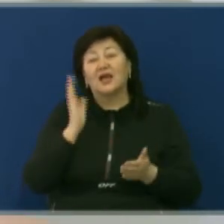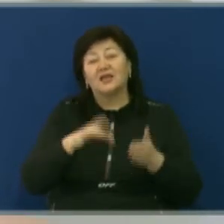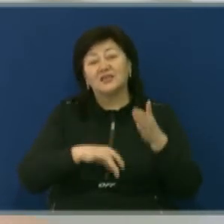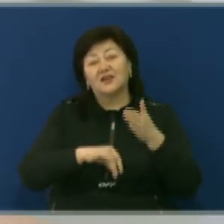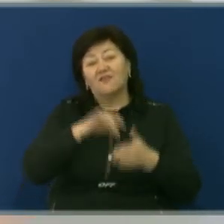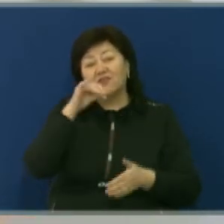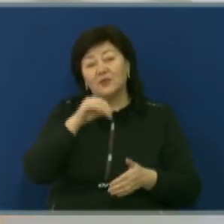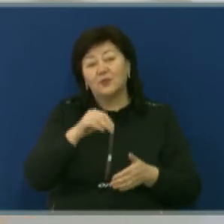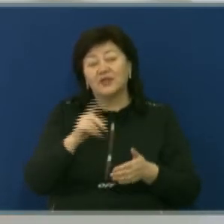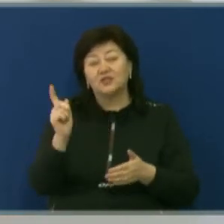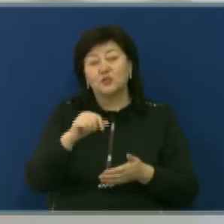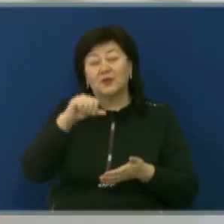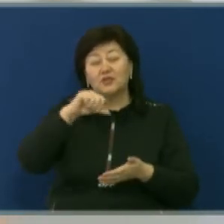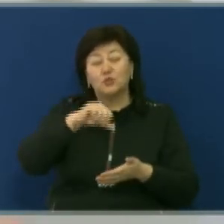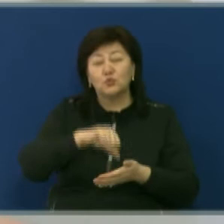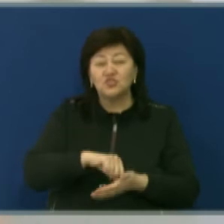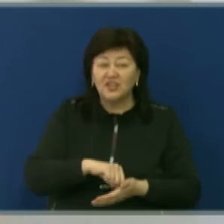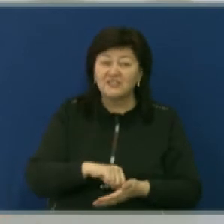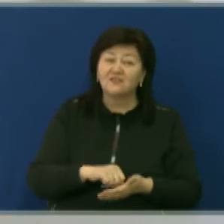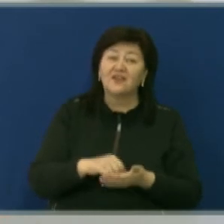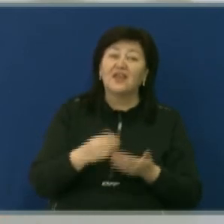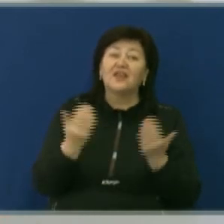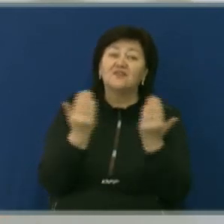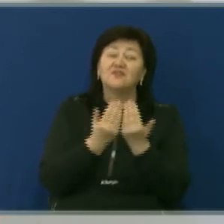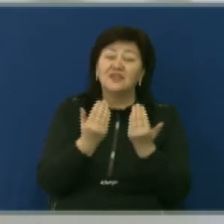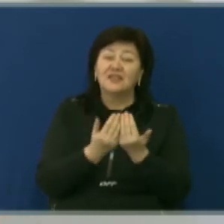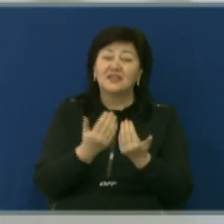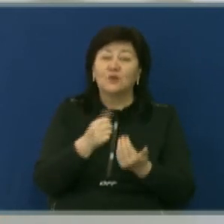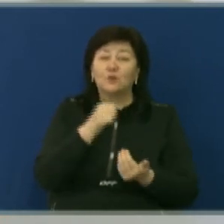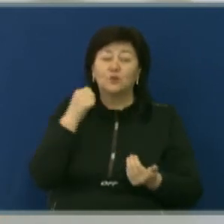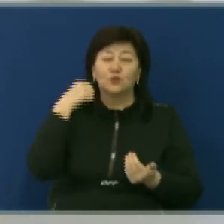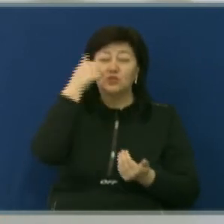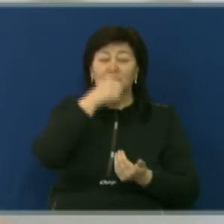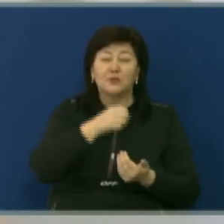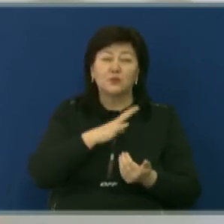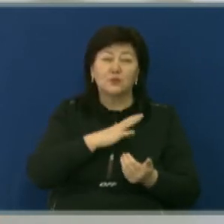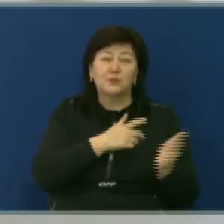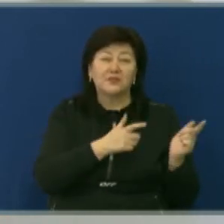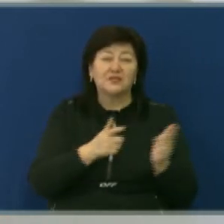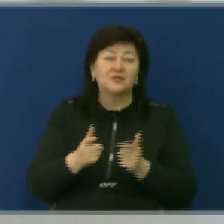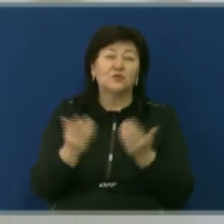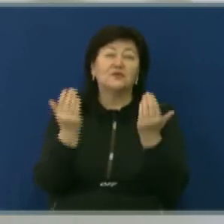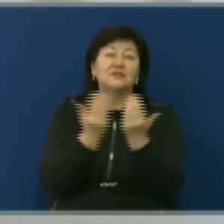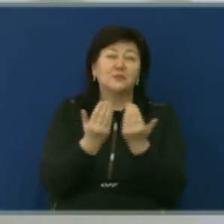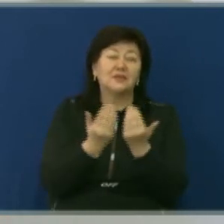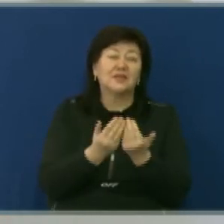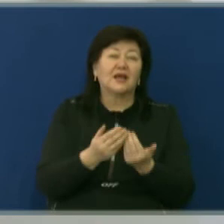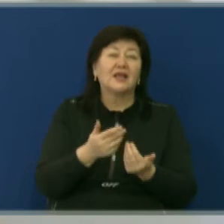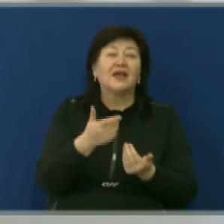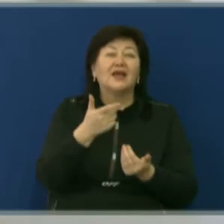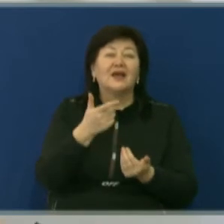июне. Сейчас мы проводим большую репетицию. В прошлом году был спектакль, посвященный 175-летию Абая. Со спектаклем